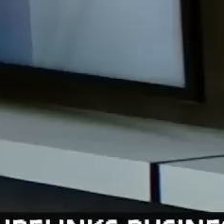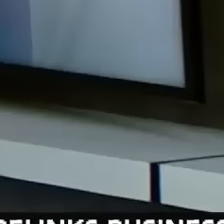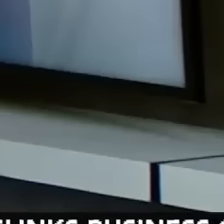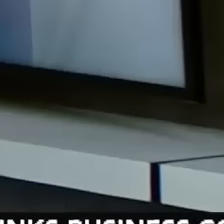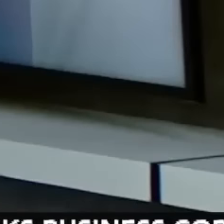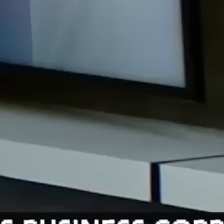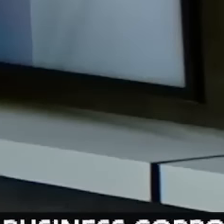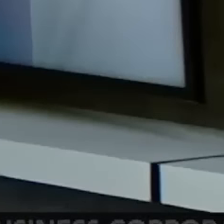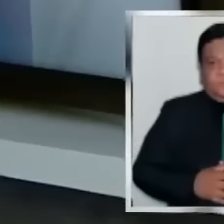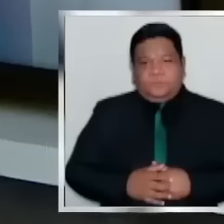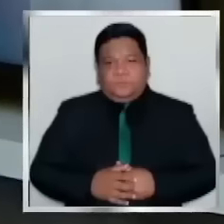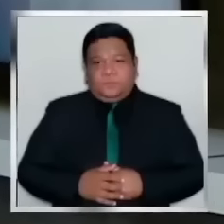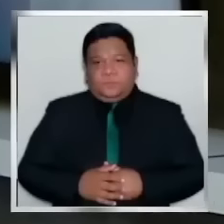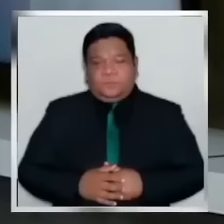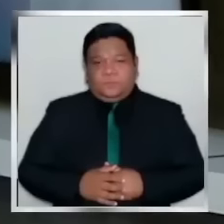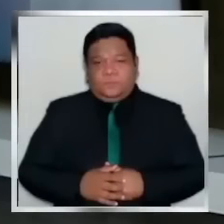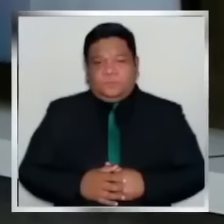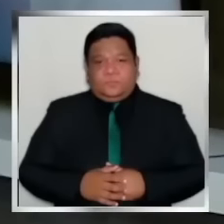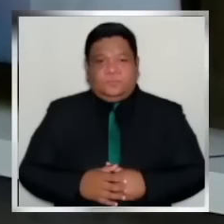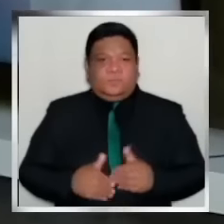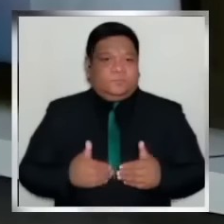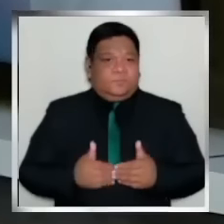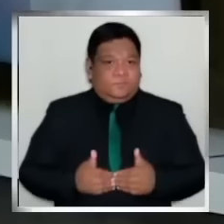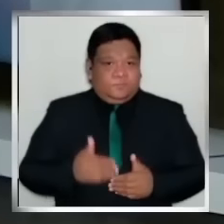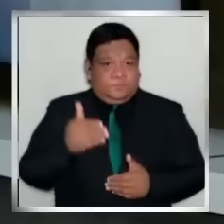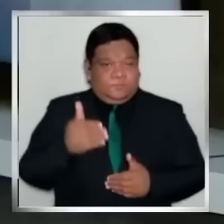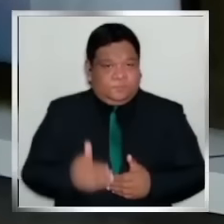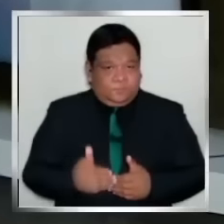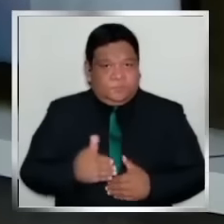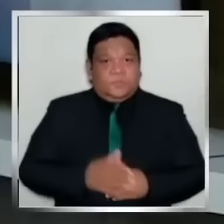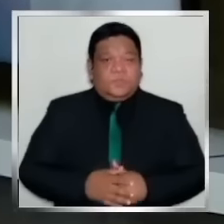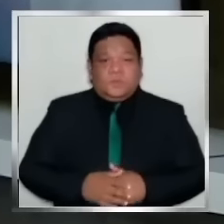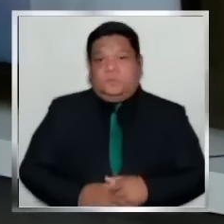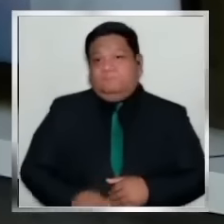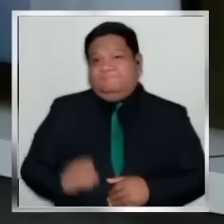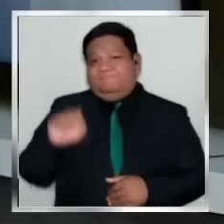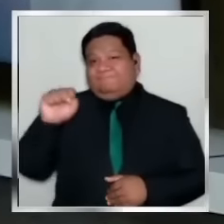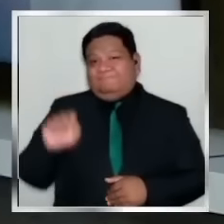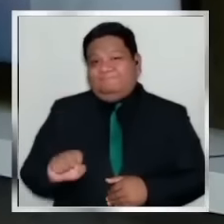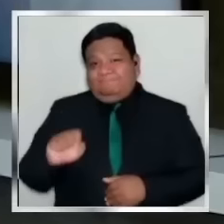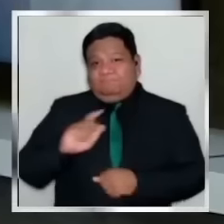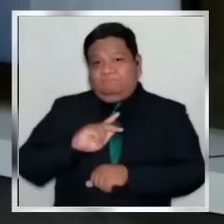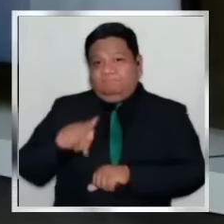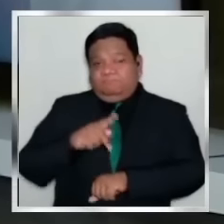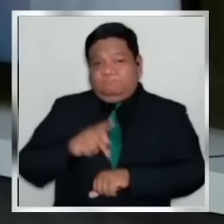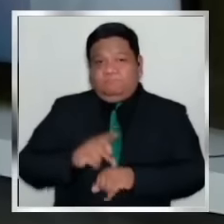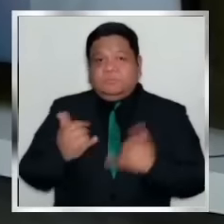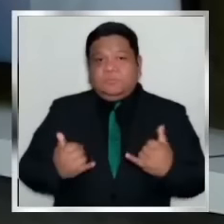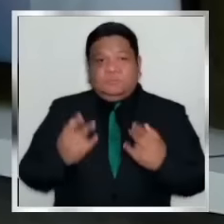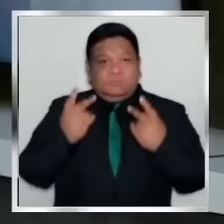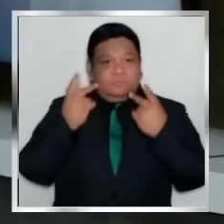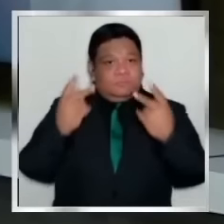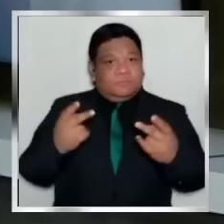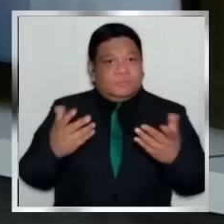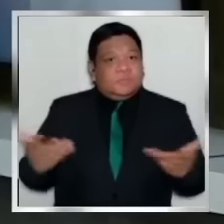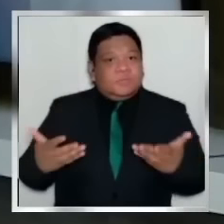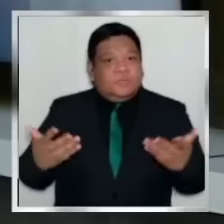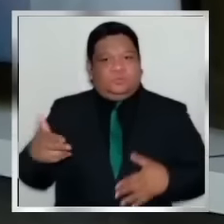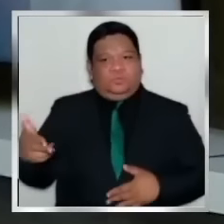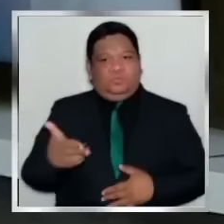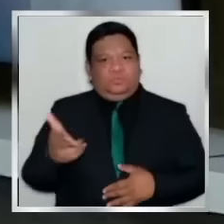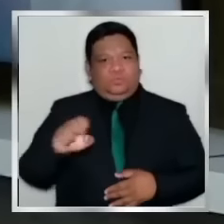Mga kapuso, sa Timog Pilipinas naman tayo para mamangha sa mga pasyalan sa Surigao del Sur nyo lang mapupuntahan. Makakasama natin